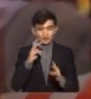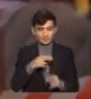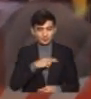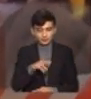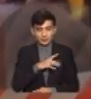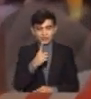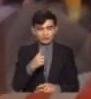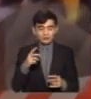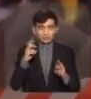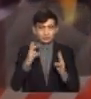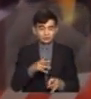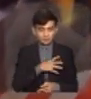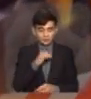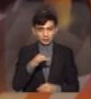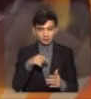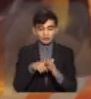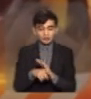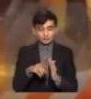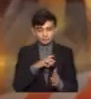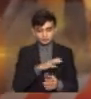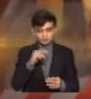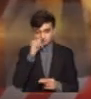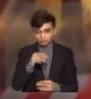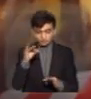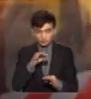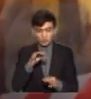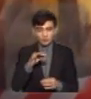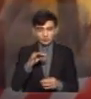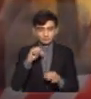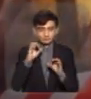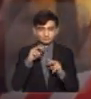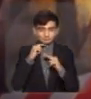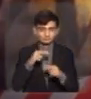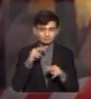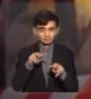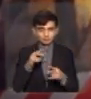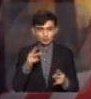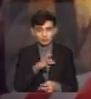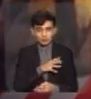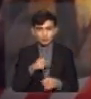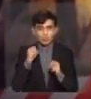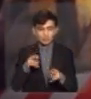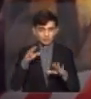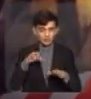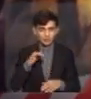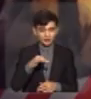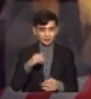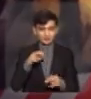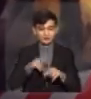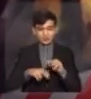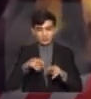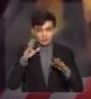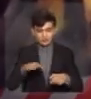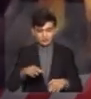труду пришли к выводу, что виной всему несоблюдение мер безопасности и ненадлежащий контроль на строительном